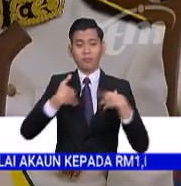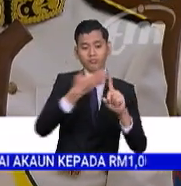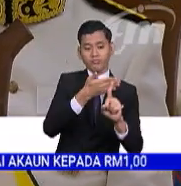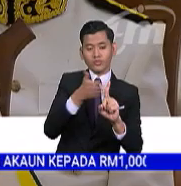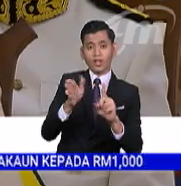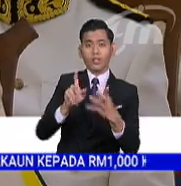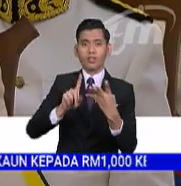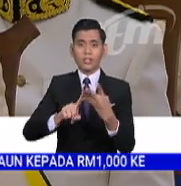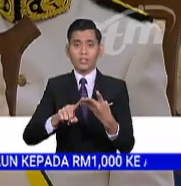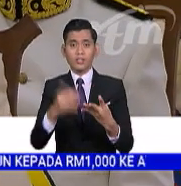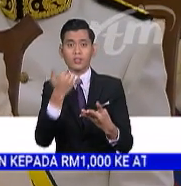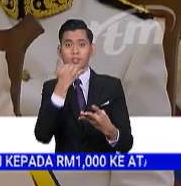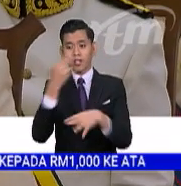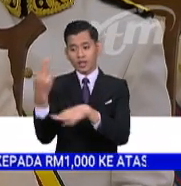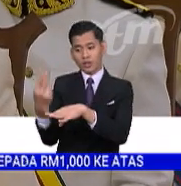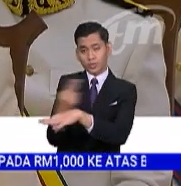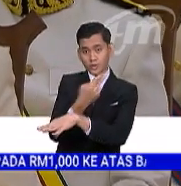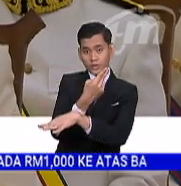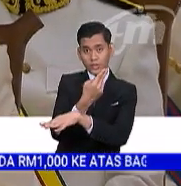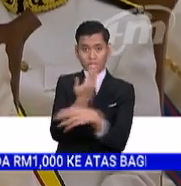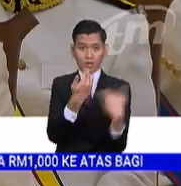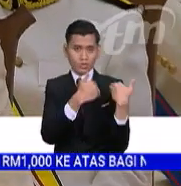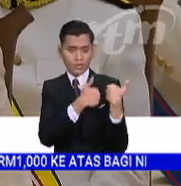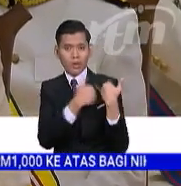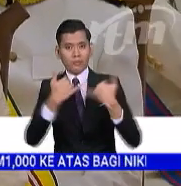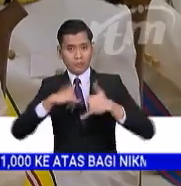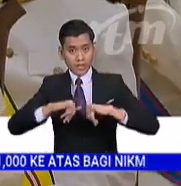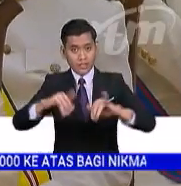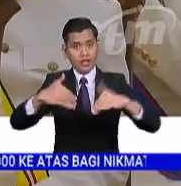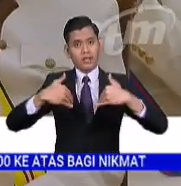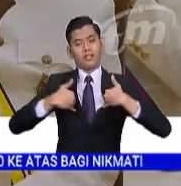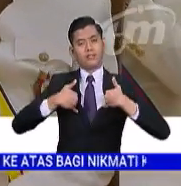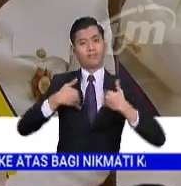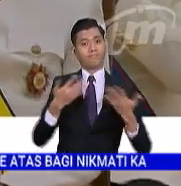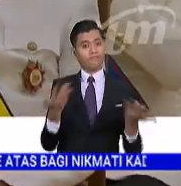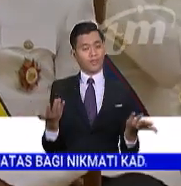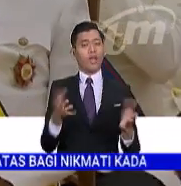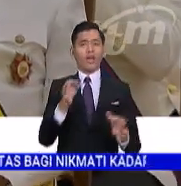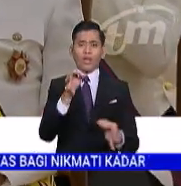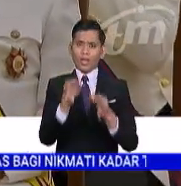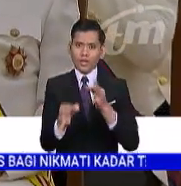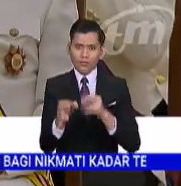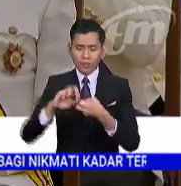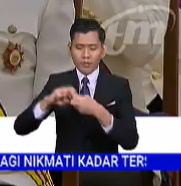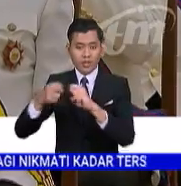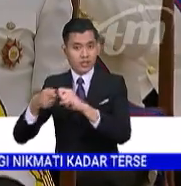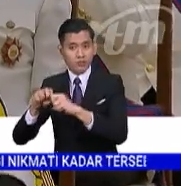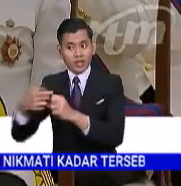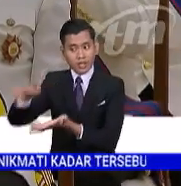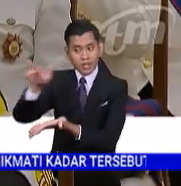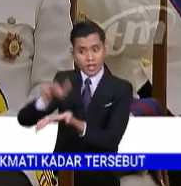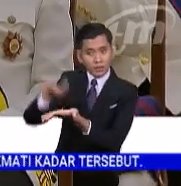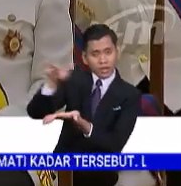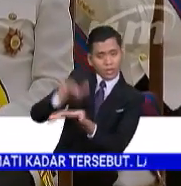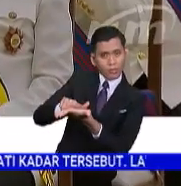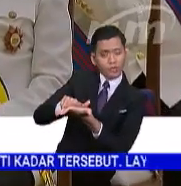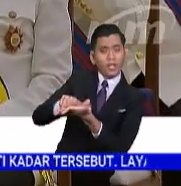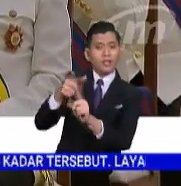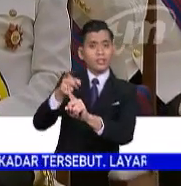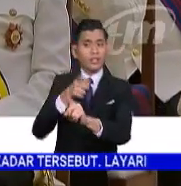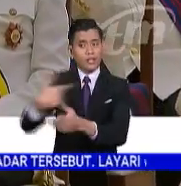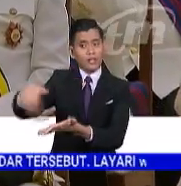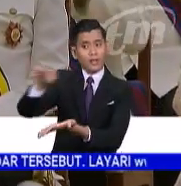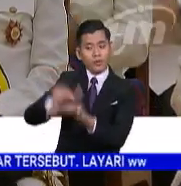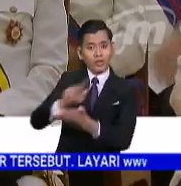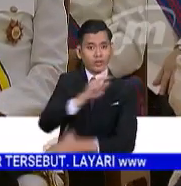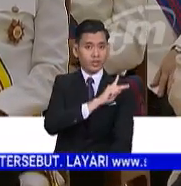salah guna kuasa masih ditakuk lama. Apatah lagi isu-isu yang dilaporkan dalam laporan